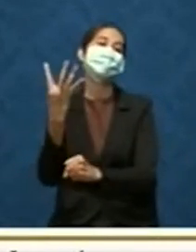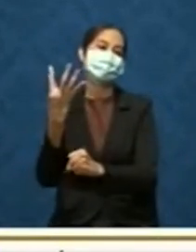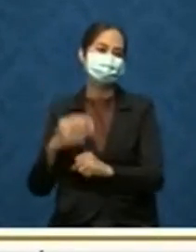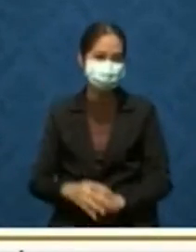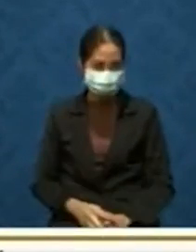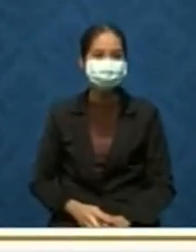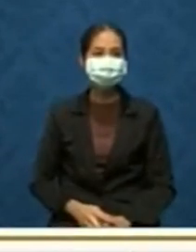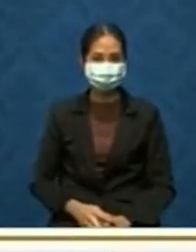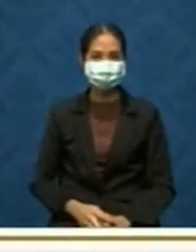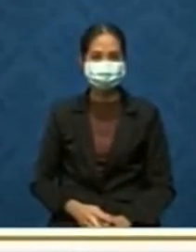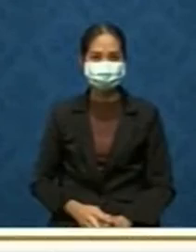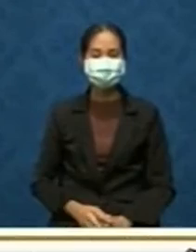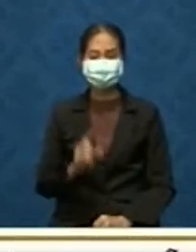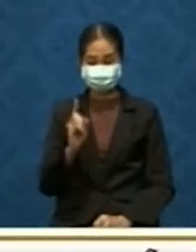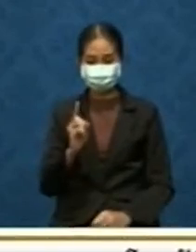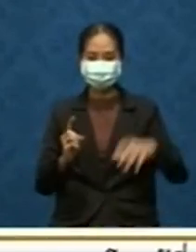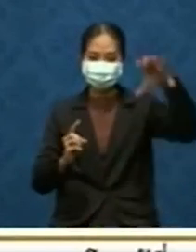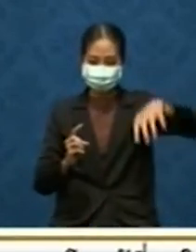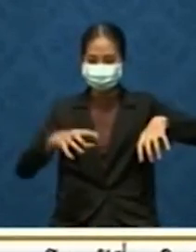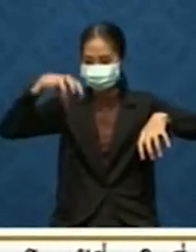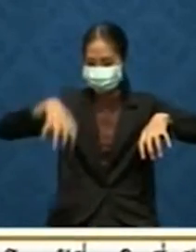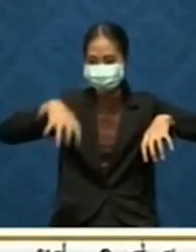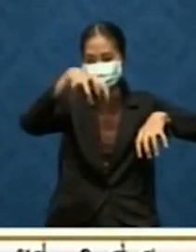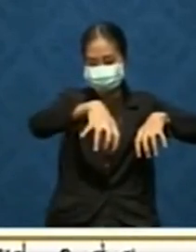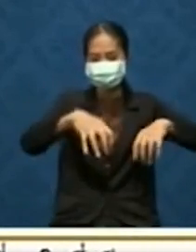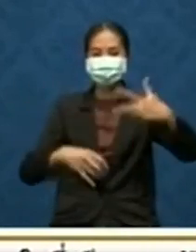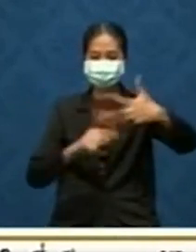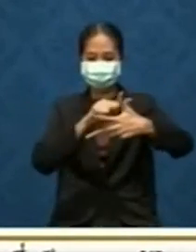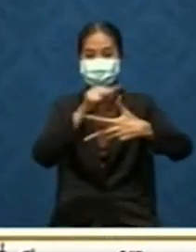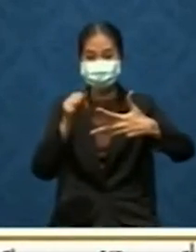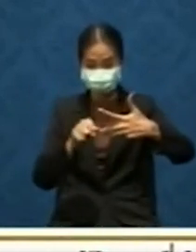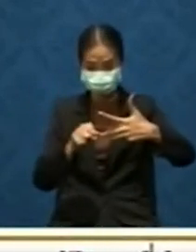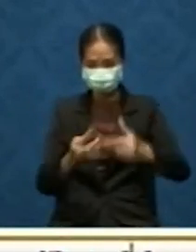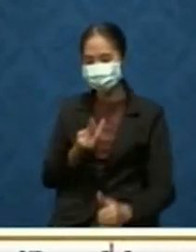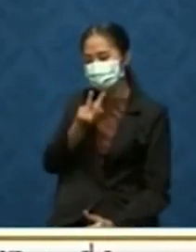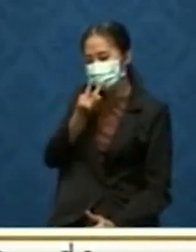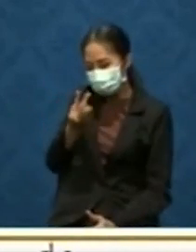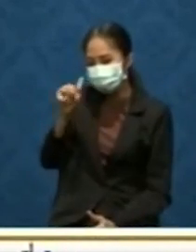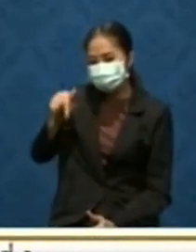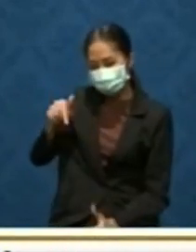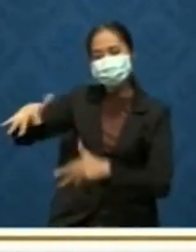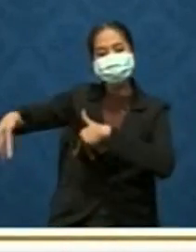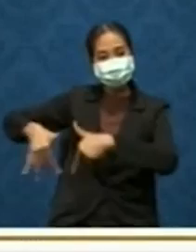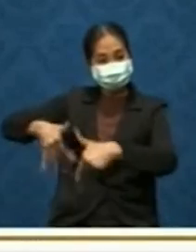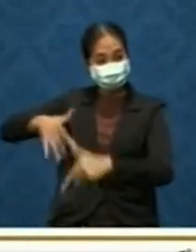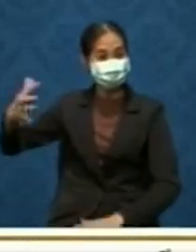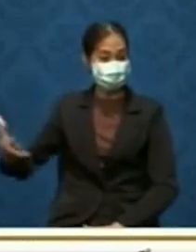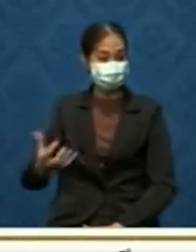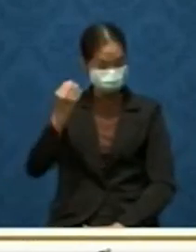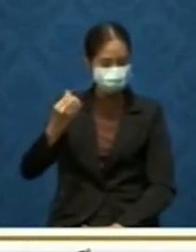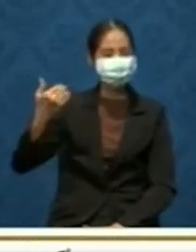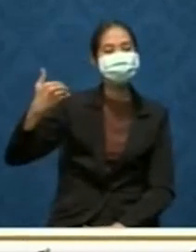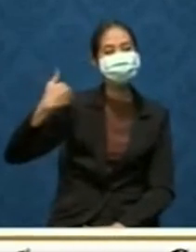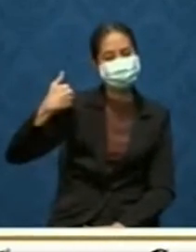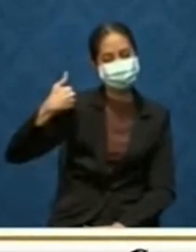แทนที่ 3เสาหลักที่เห็นประชาชนมีอำนาจสูงที่สุดในประเทศนี้